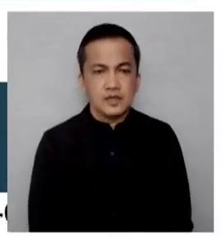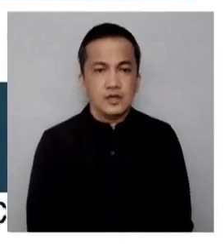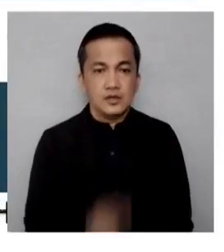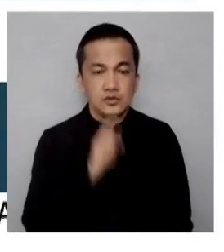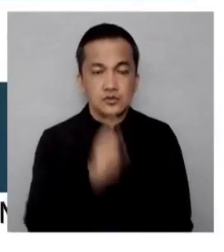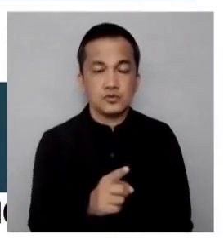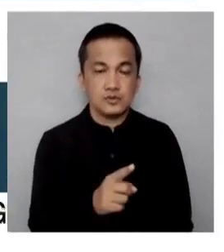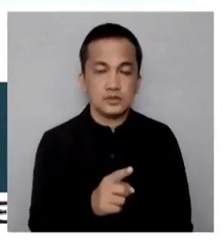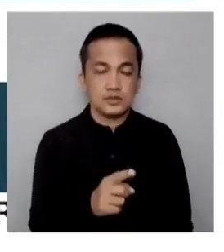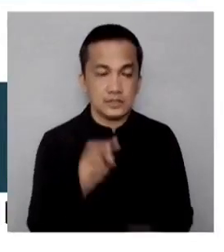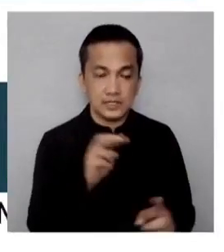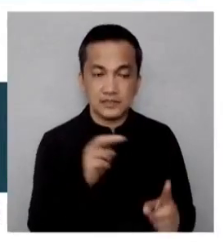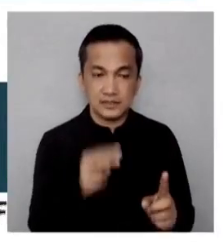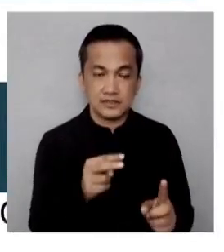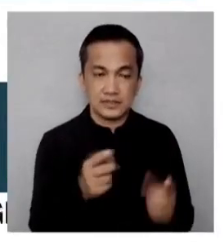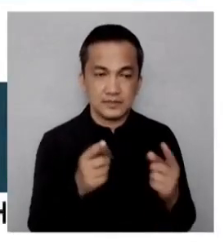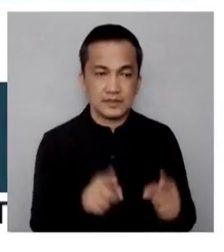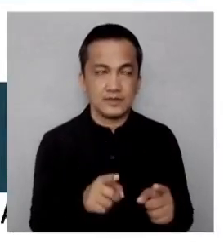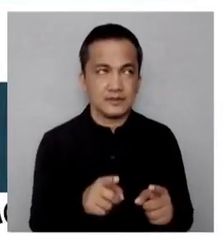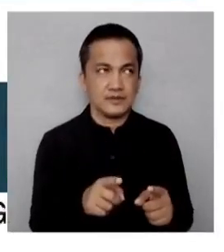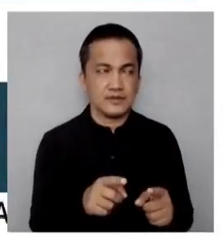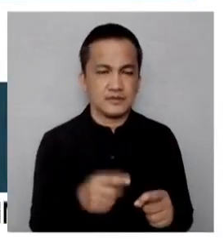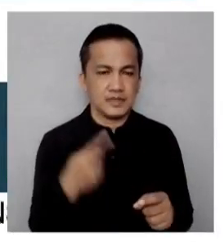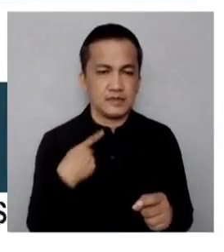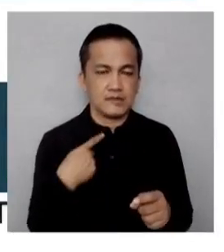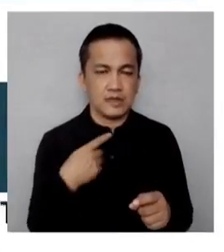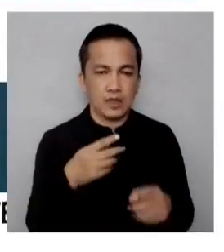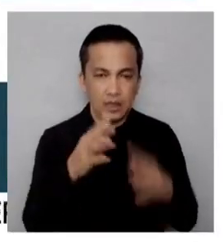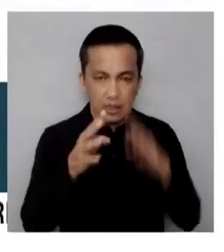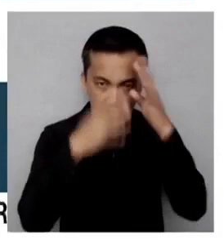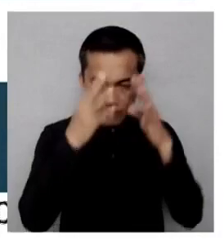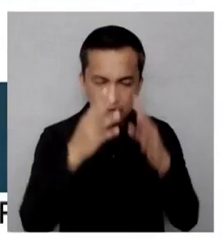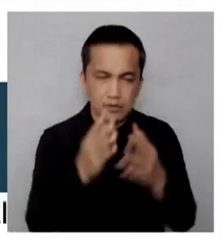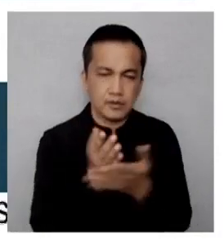ko sa ganitong pangyayari ay may pagkapabayaan dito yung Marina.